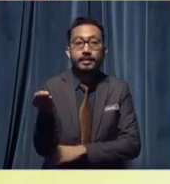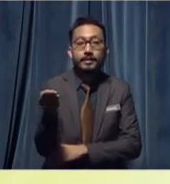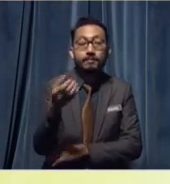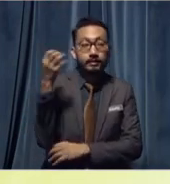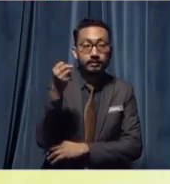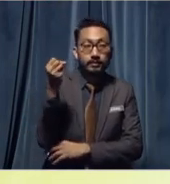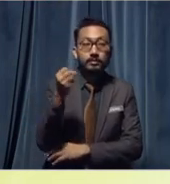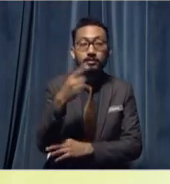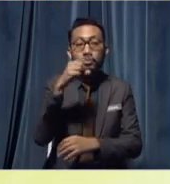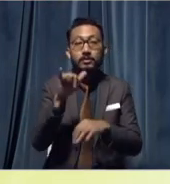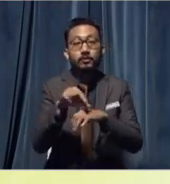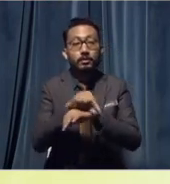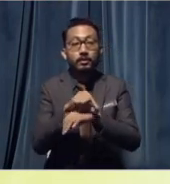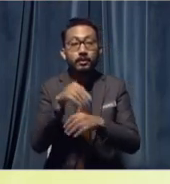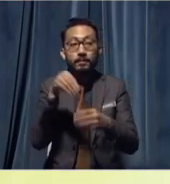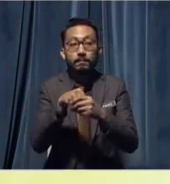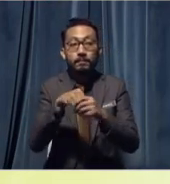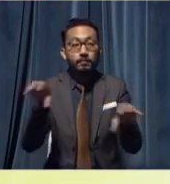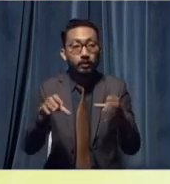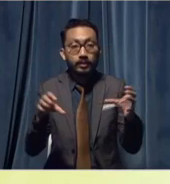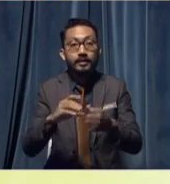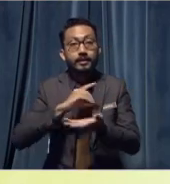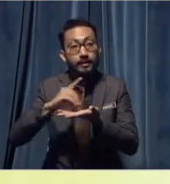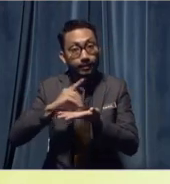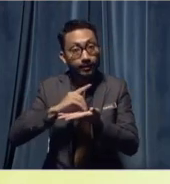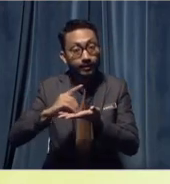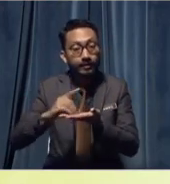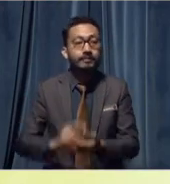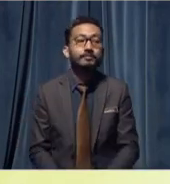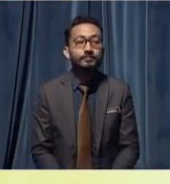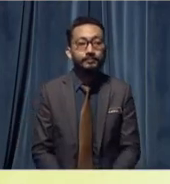mentah yang digunakan dalam pembuatan deterjen.